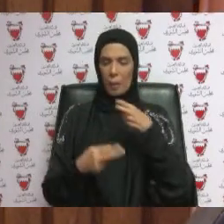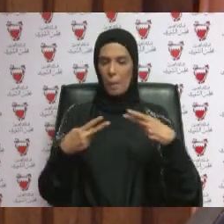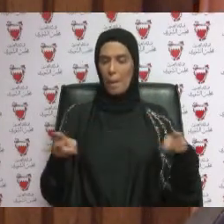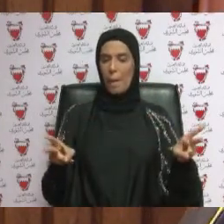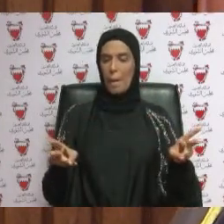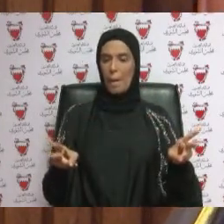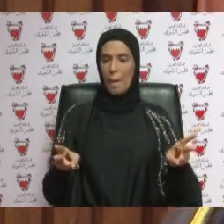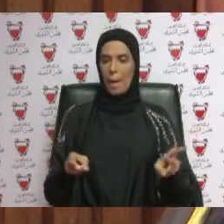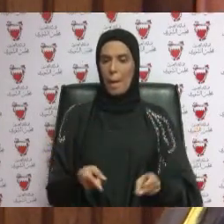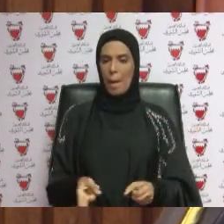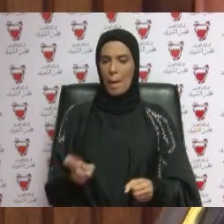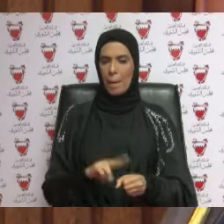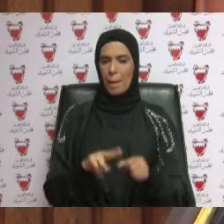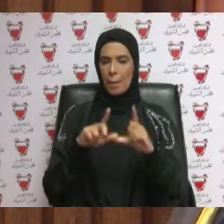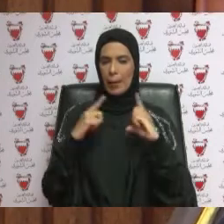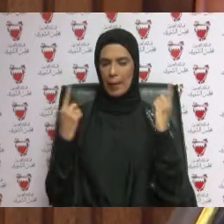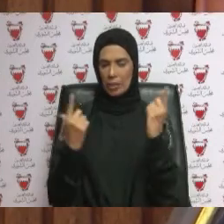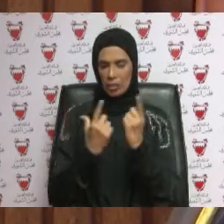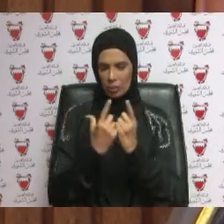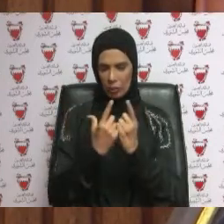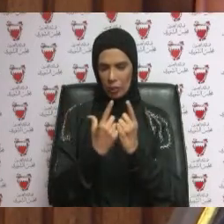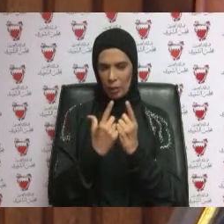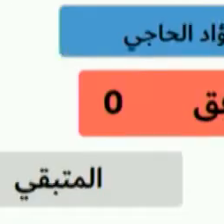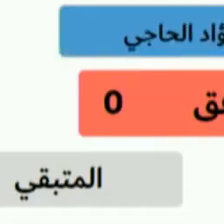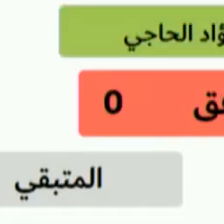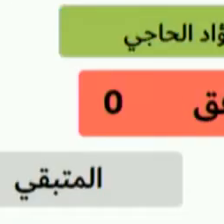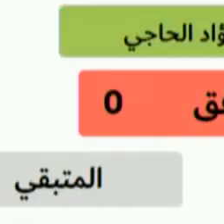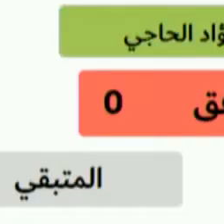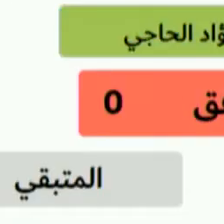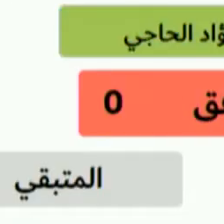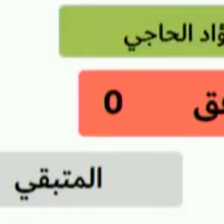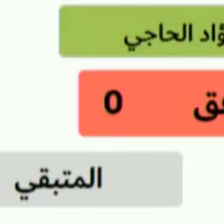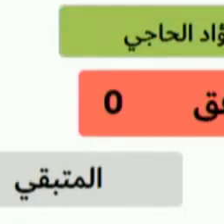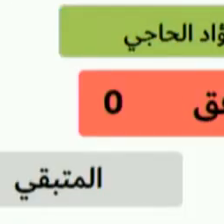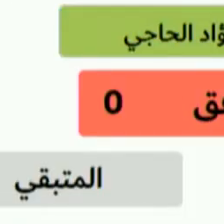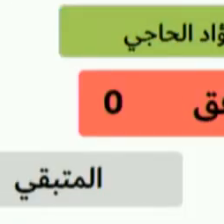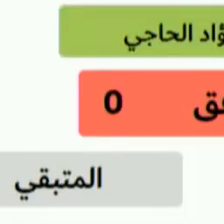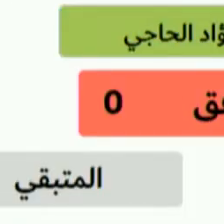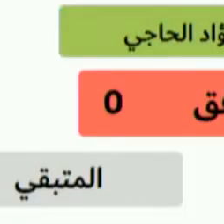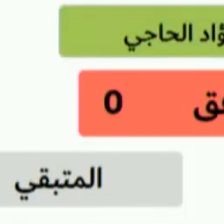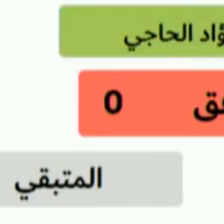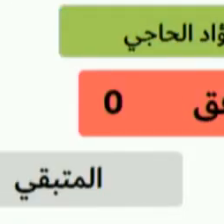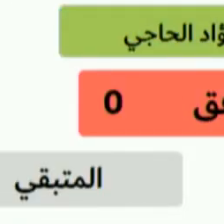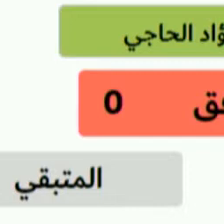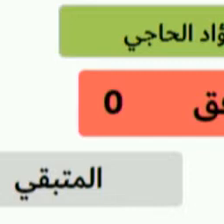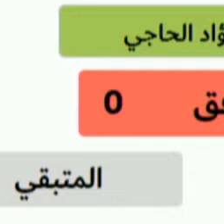الموافقون على إعادتها إلى اللجنة، المادة الأولى للجنة لمزيد من